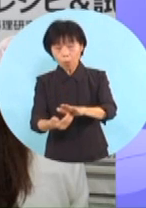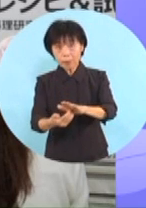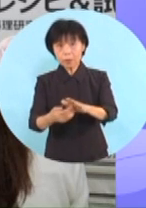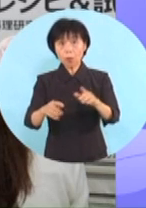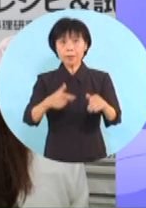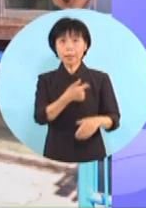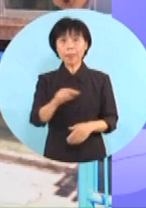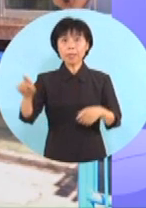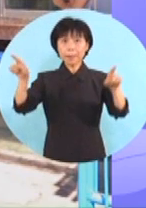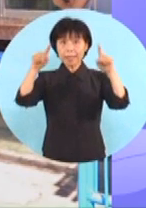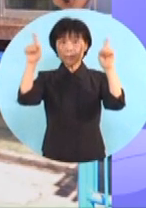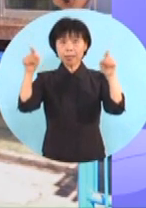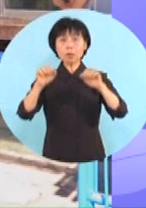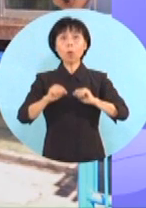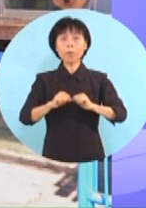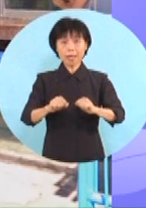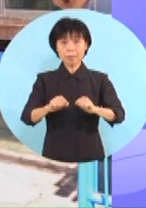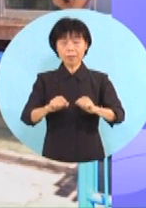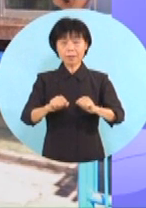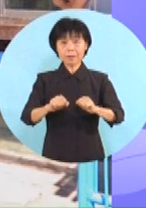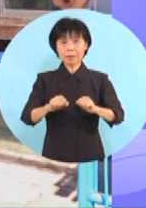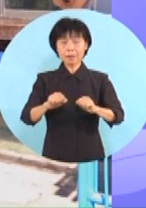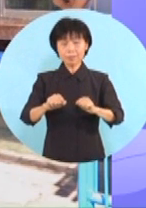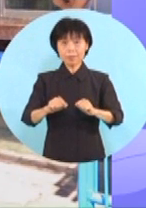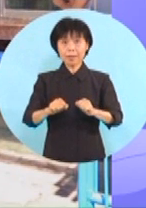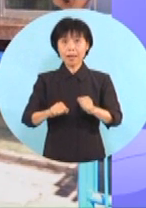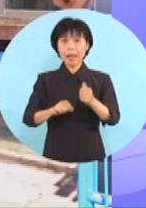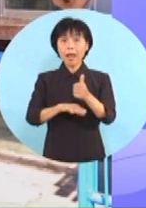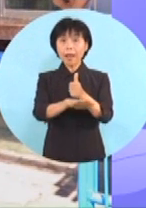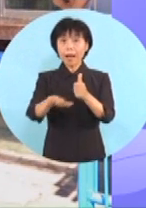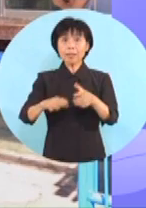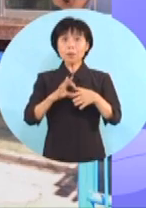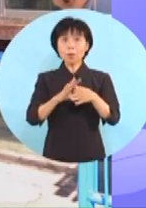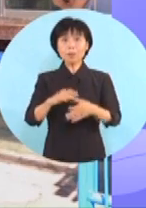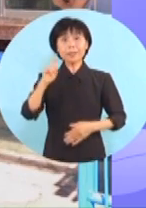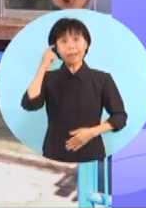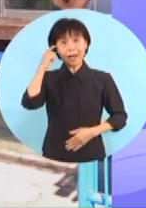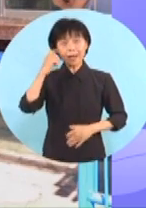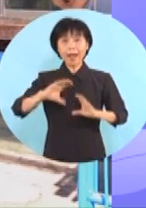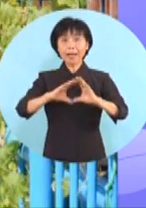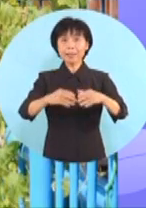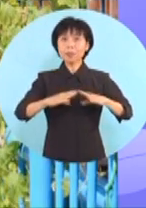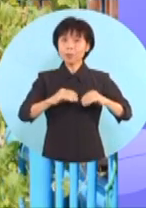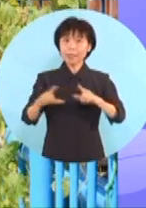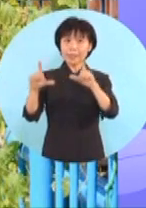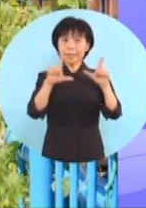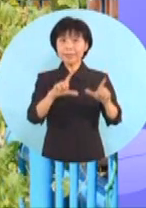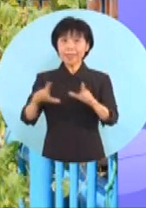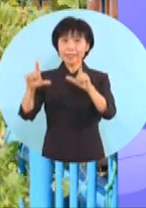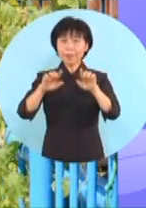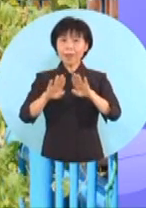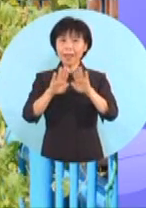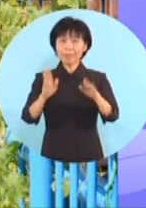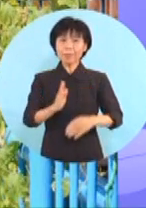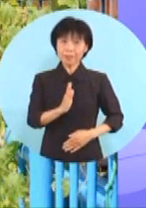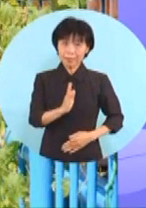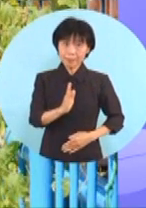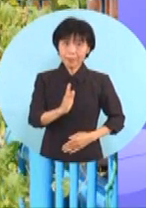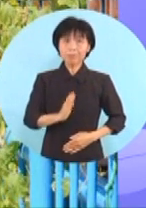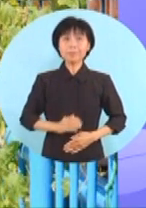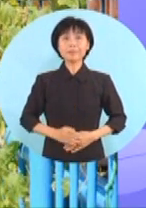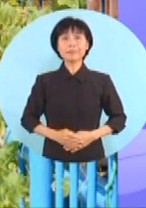々なイベントを行います。この機会に環境について考え、地球に優しい生活を始め